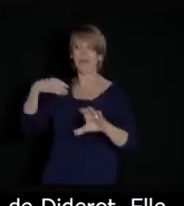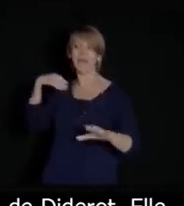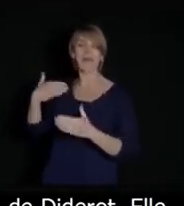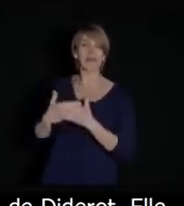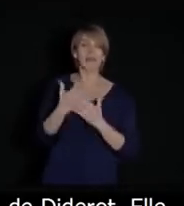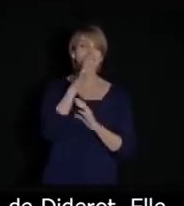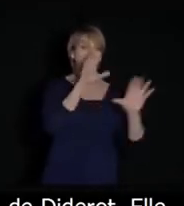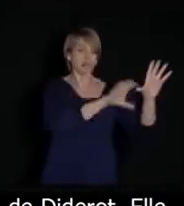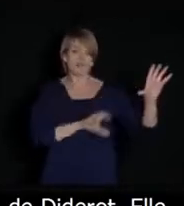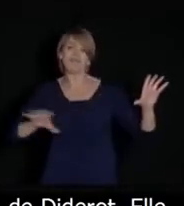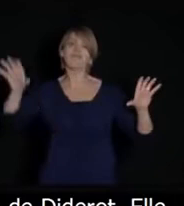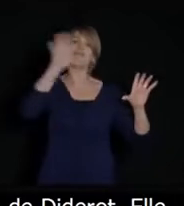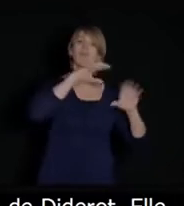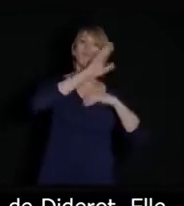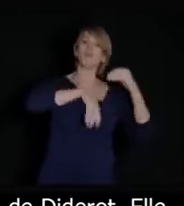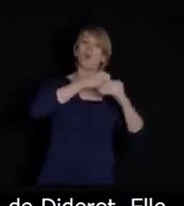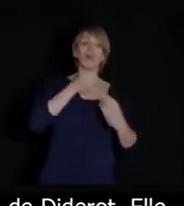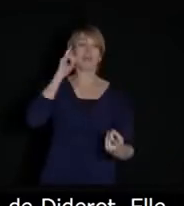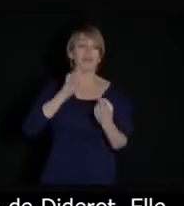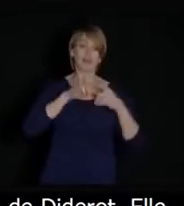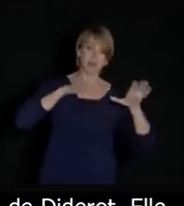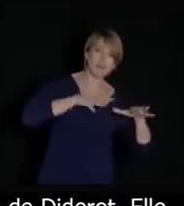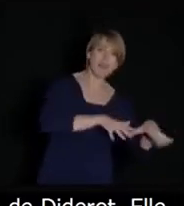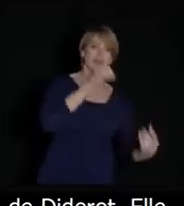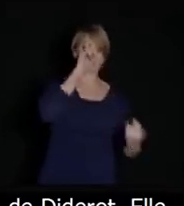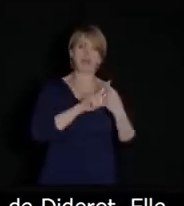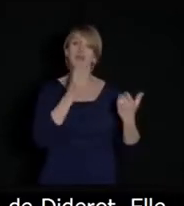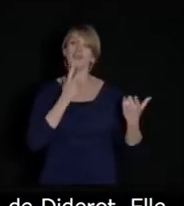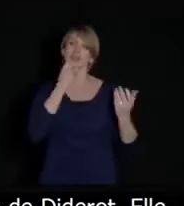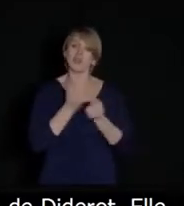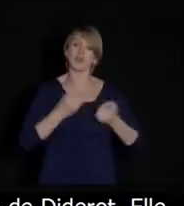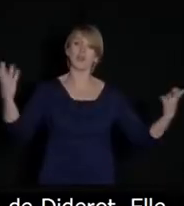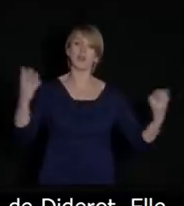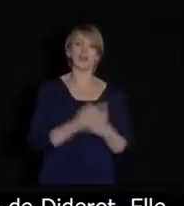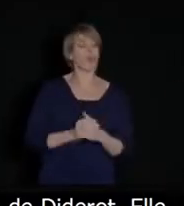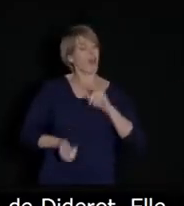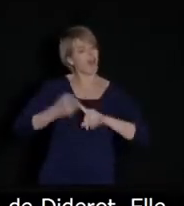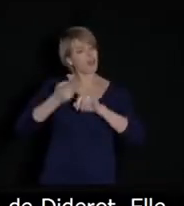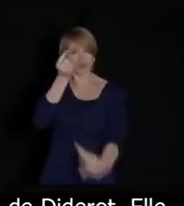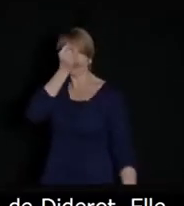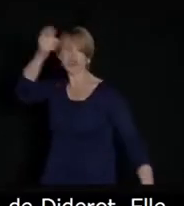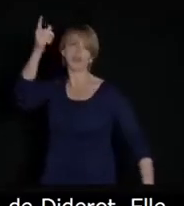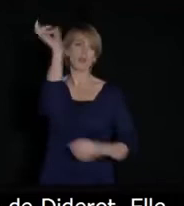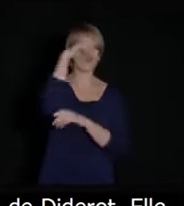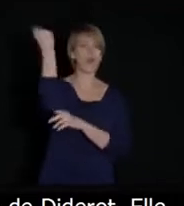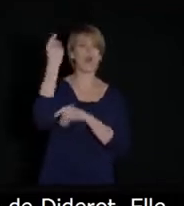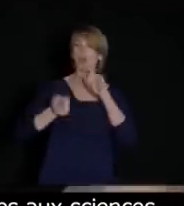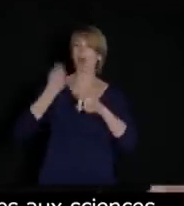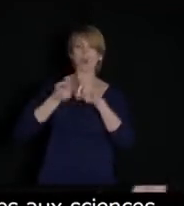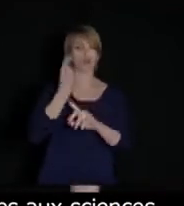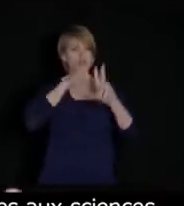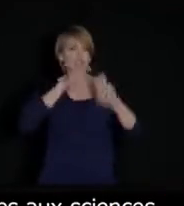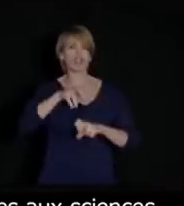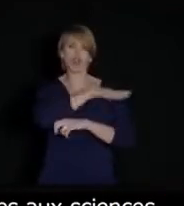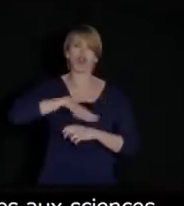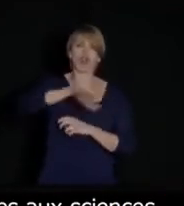de 5 millénaires sur les 5 continents pour déterminer la place que la navigation et la mer a occupée dans le développement de la civilisation humaine. Gloire